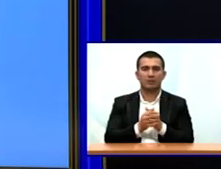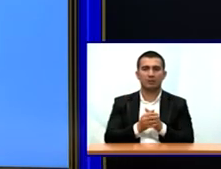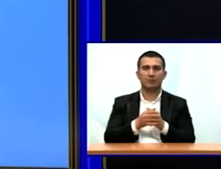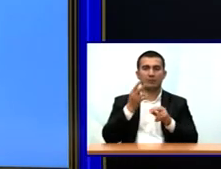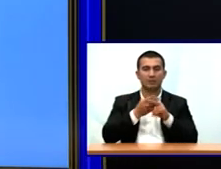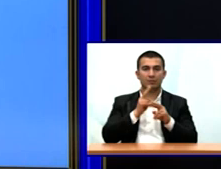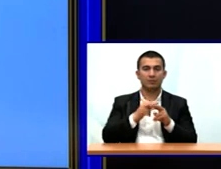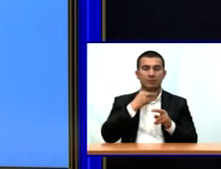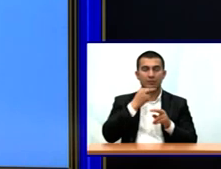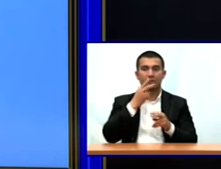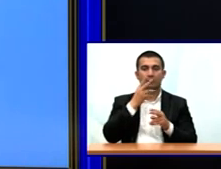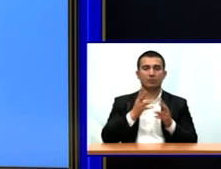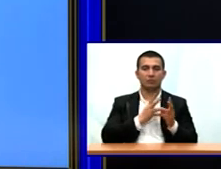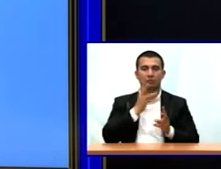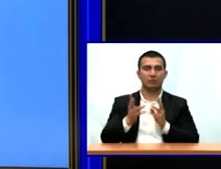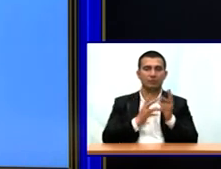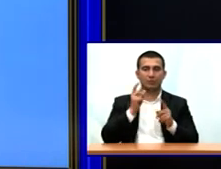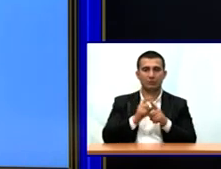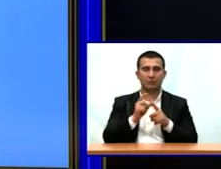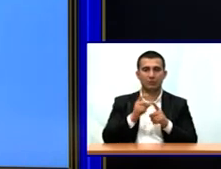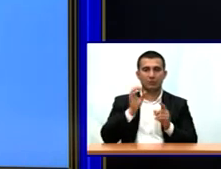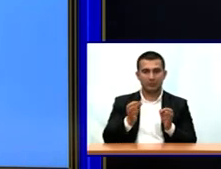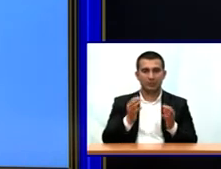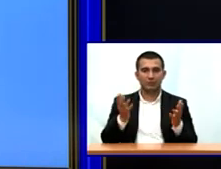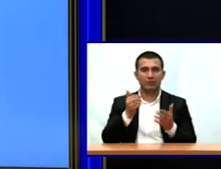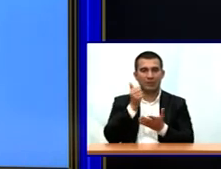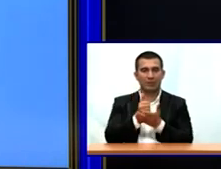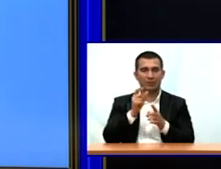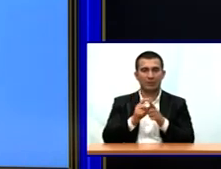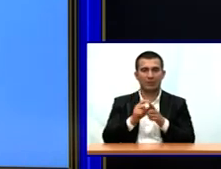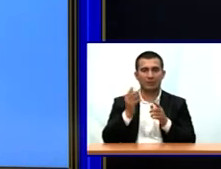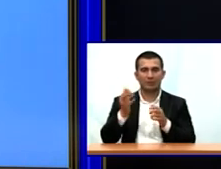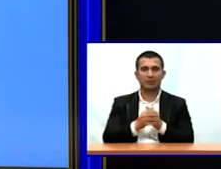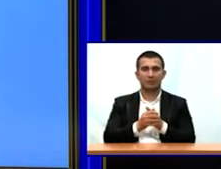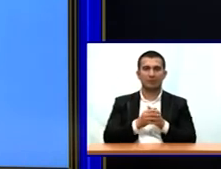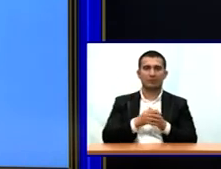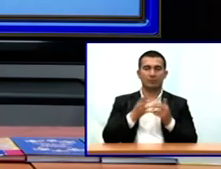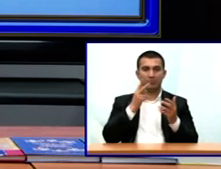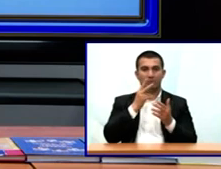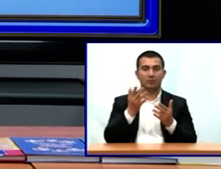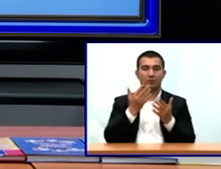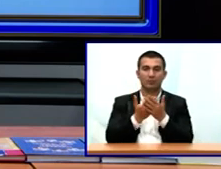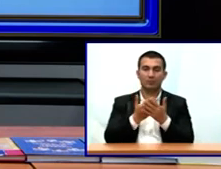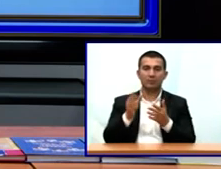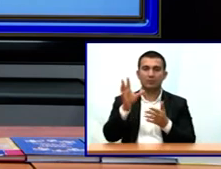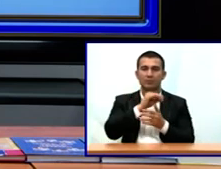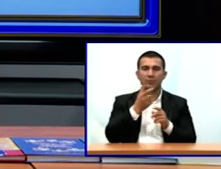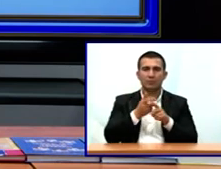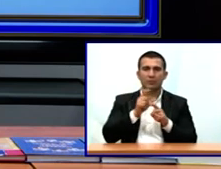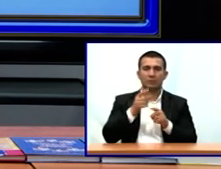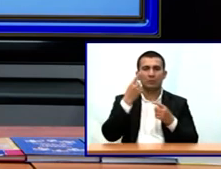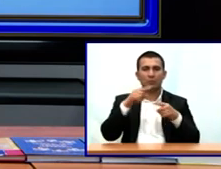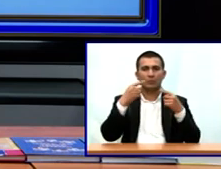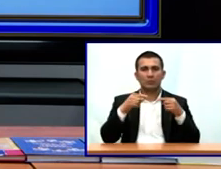Demak, xursandchilik so'zi bosh so'z hisoblanadi. Xo'sh, o'quvchilar, qolgan so'zlarimiz